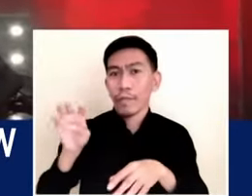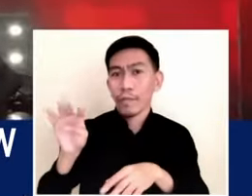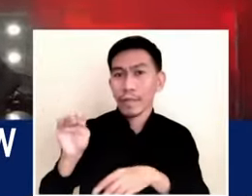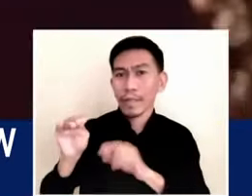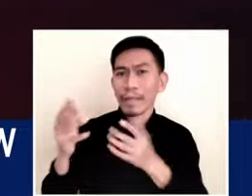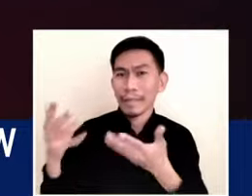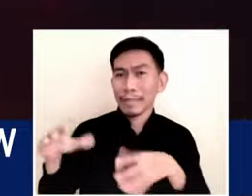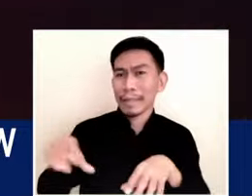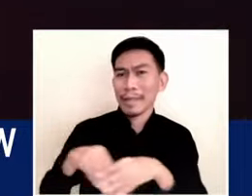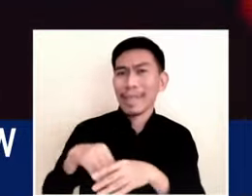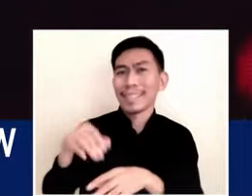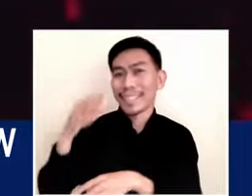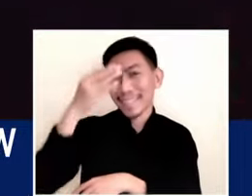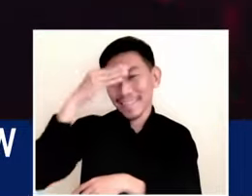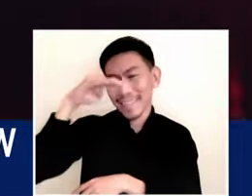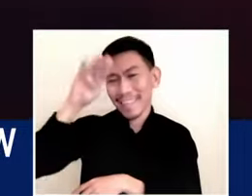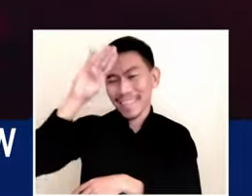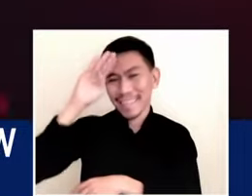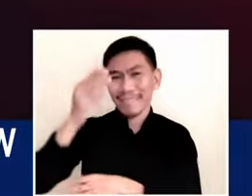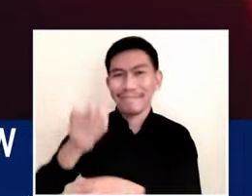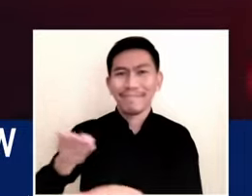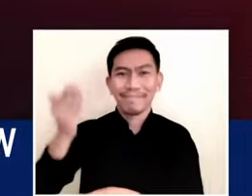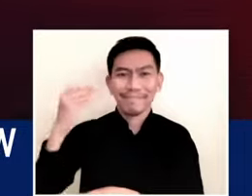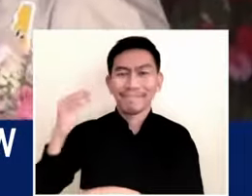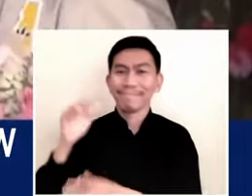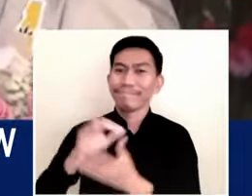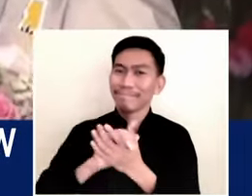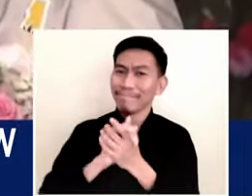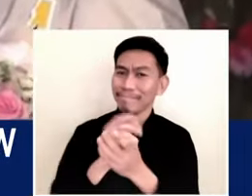Cavite. Congratulations sa inyo, Karel at Yael.